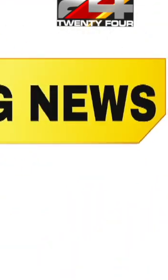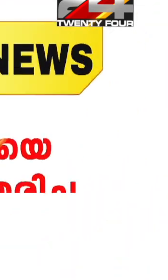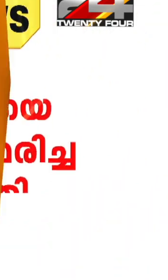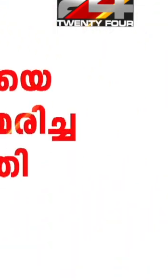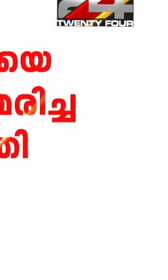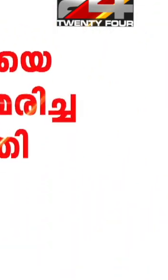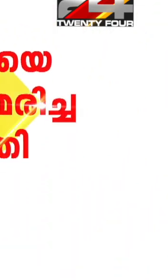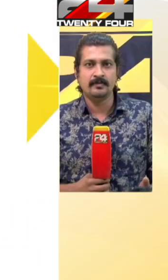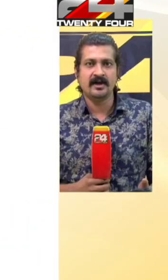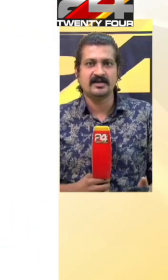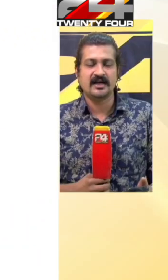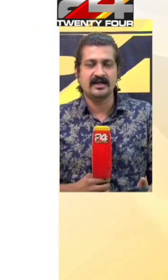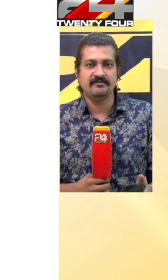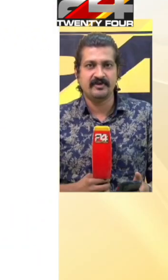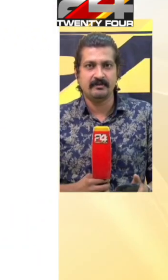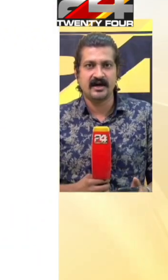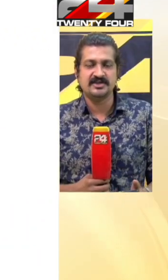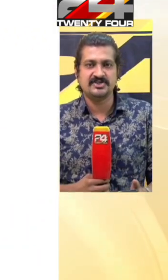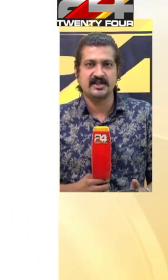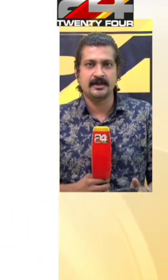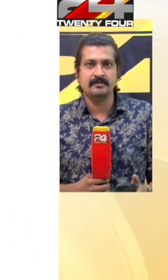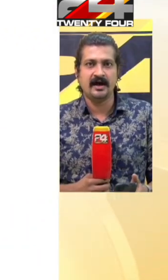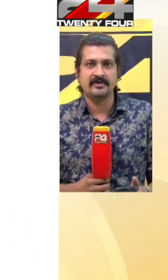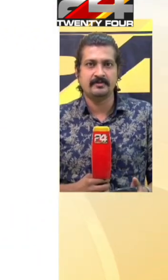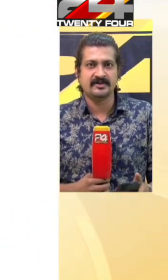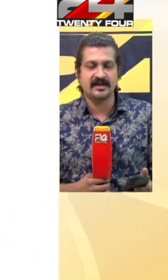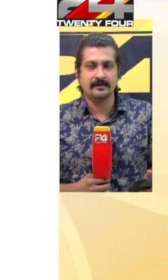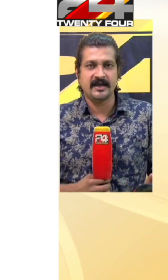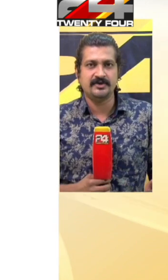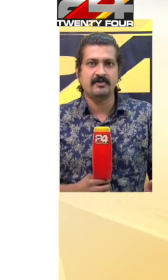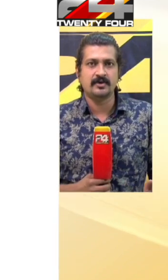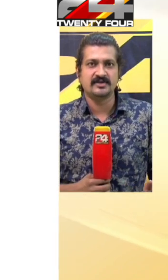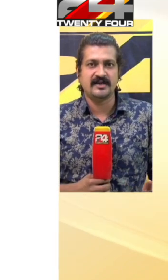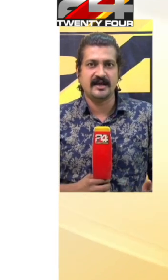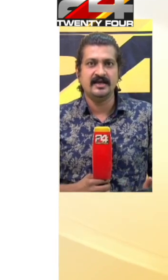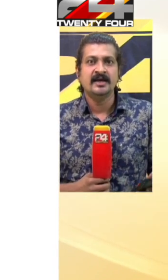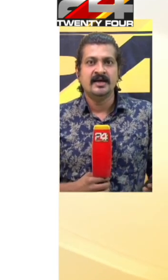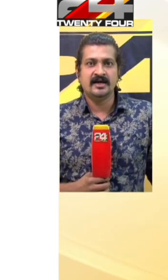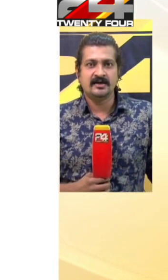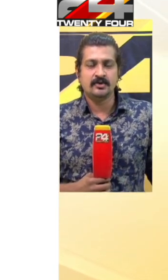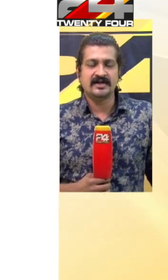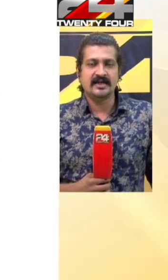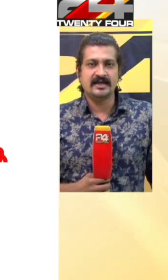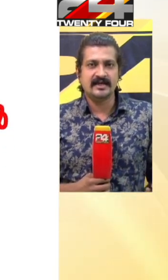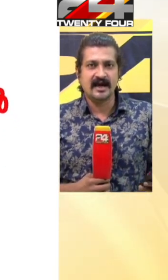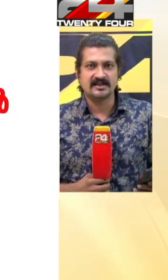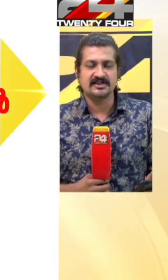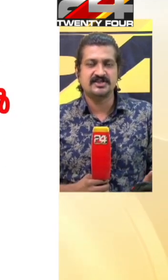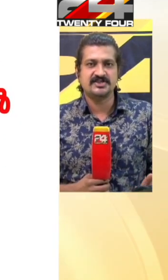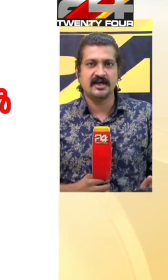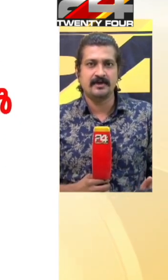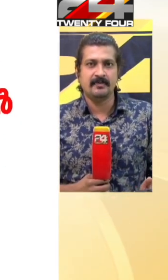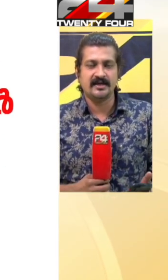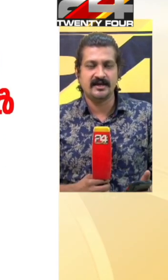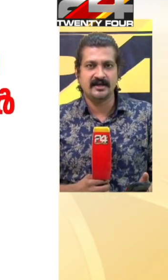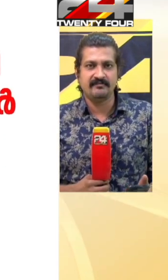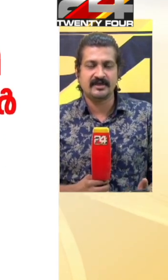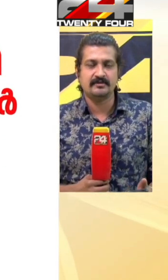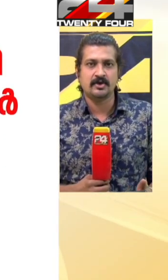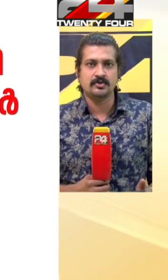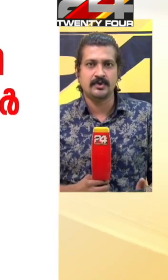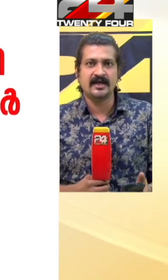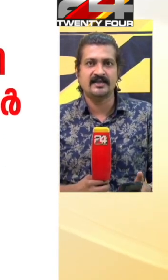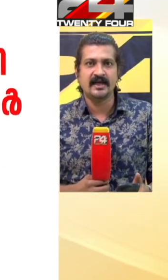എന്തായാലും വിദ്യാർത്ഥിയുടെ കുടുംബാംഗങ്ങളെ വിവരം അറിയിച്ചതായും അവർ മൃതദേഹം ഏറ്റുവാങ്ങുന്നതിനായി ഗുവാഹത്തിയിലേക്ക് യാത്ര തിരിച്ചതായും